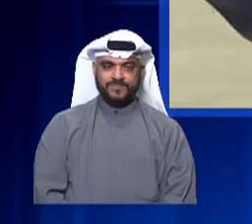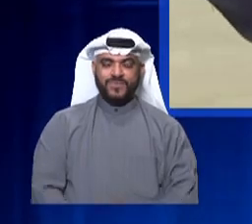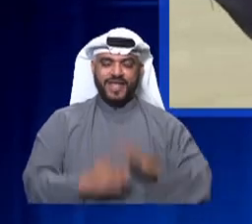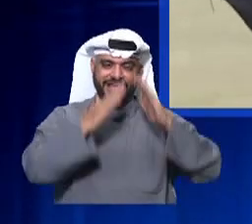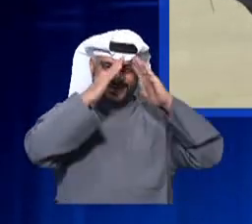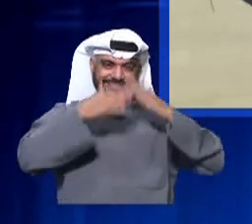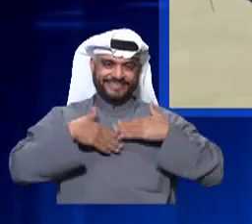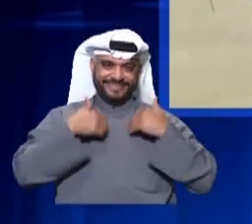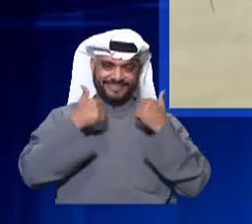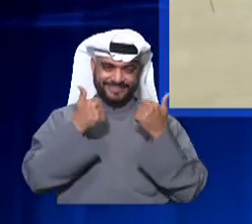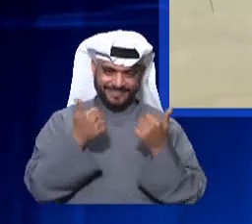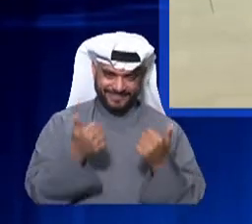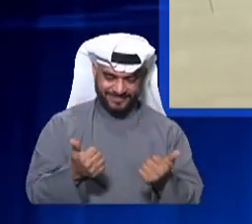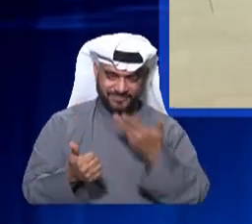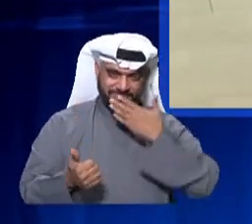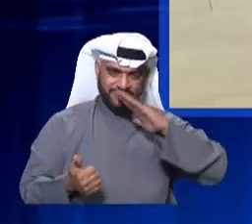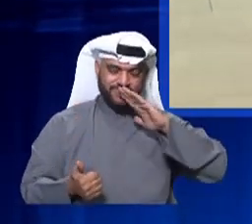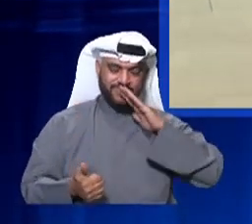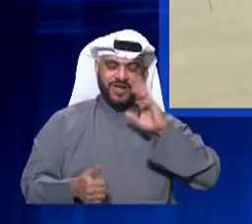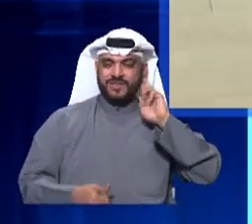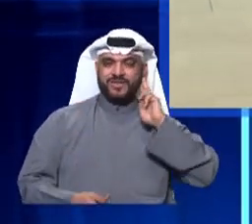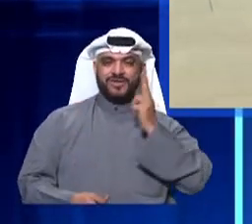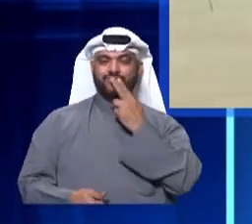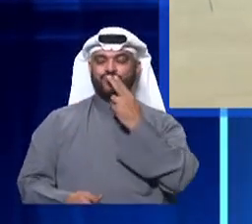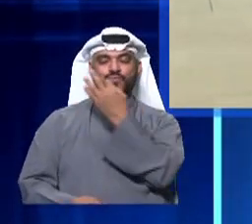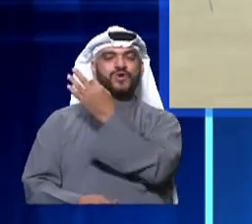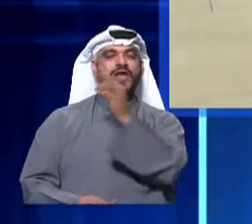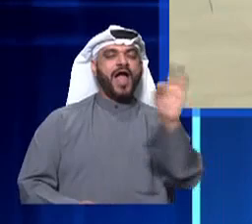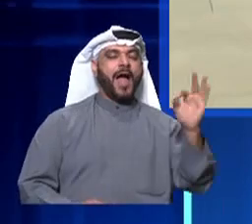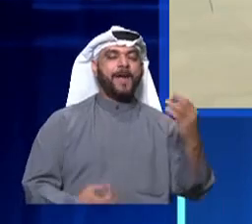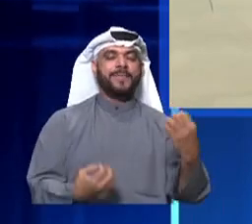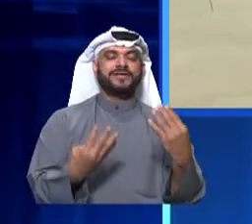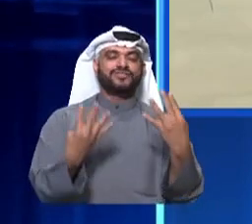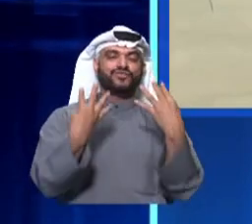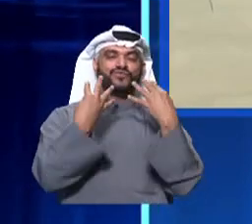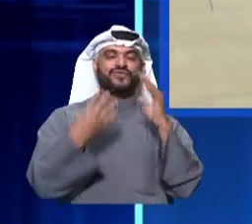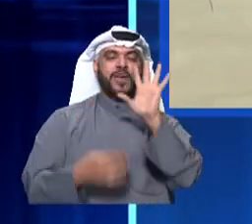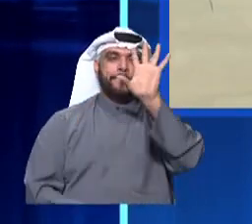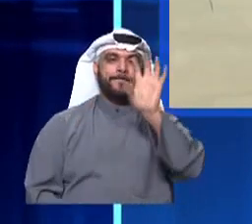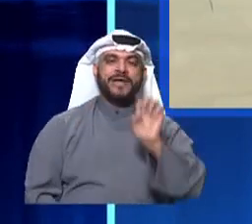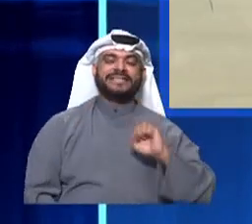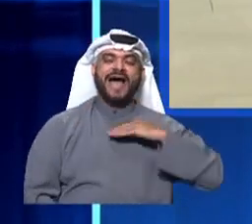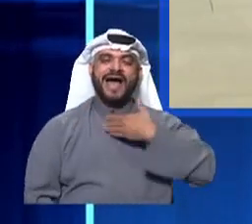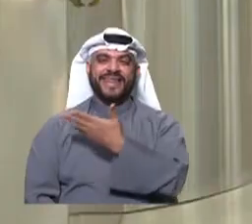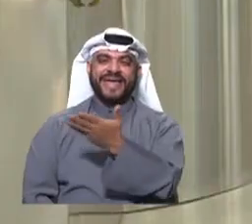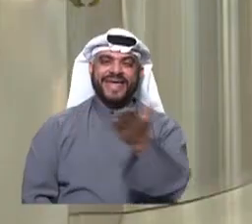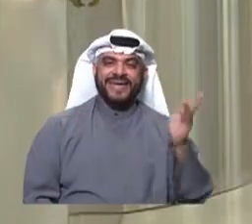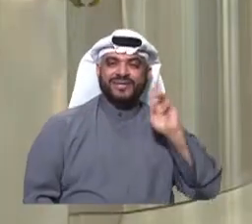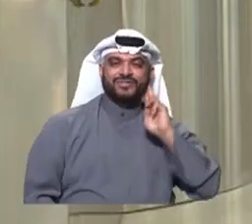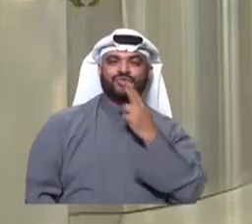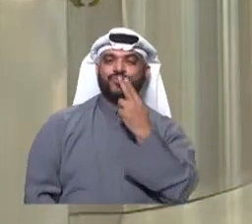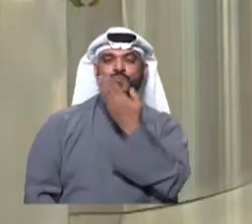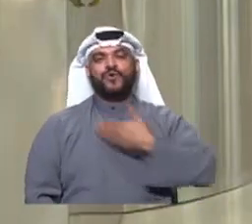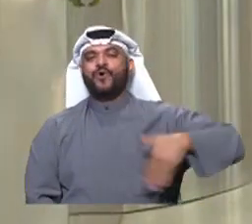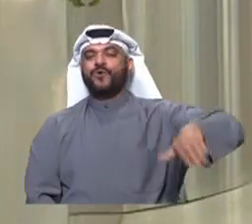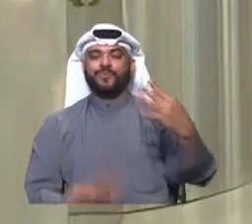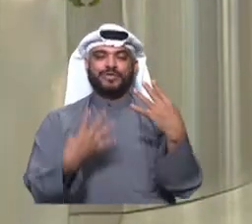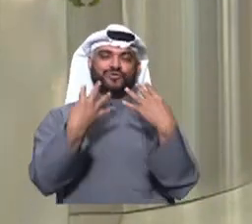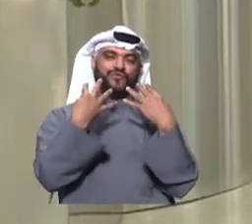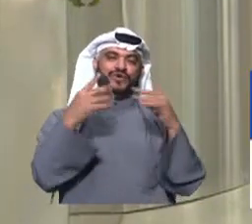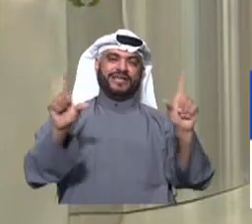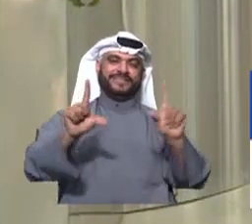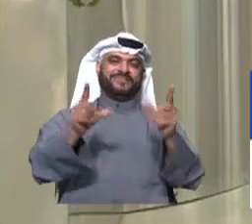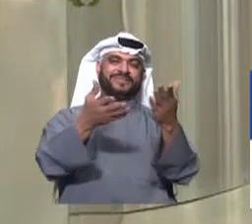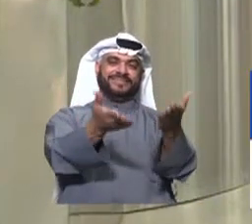شكرا لزميل حسن، مسي عليك بالخير ومسي على السادة المشاهدين من خلال نشرة الأخبار. بالفعل اليوم ومن خلال